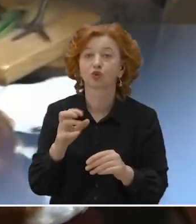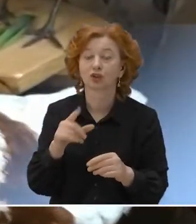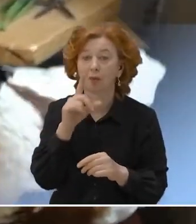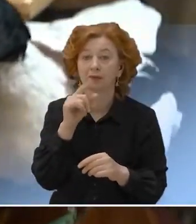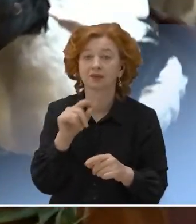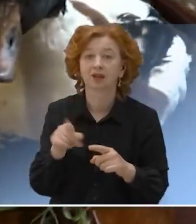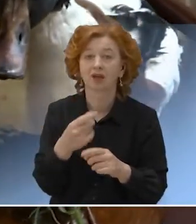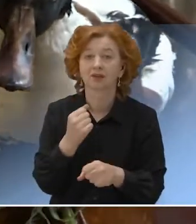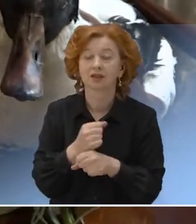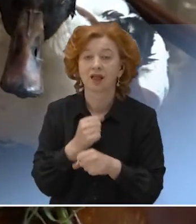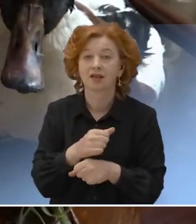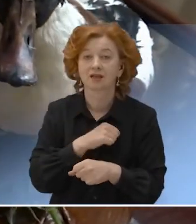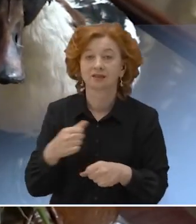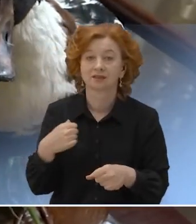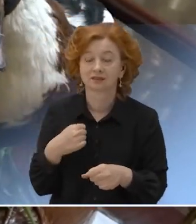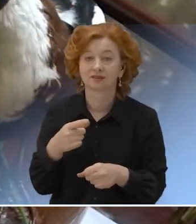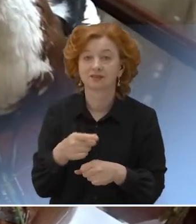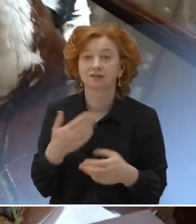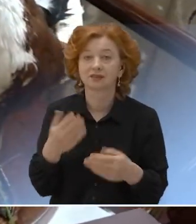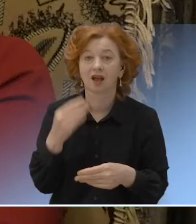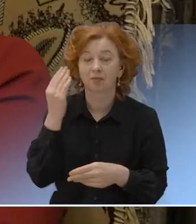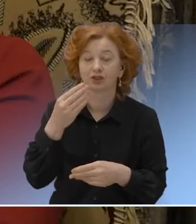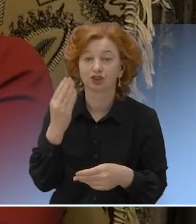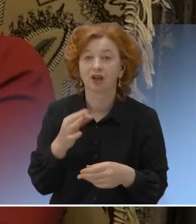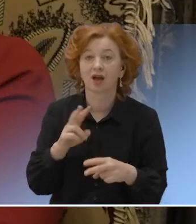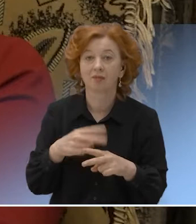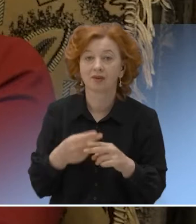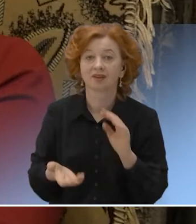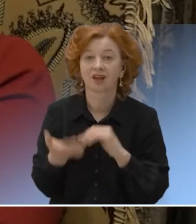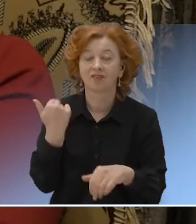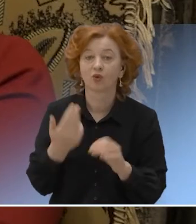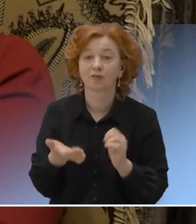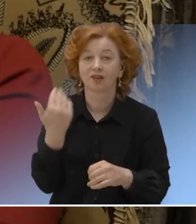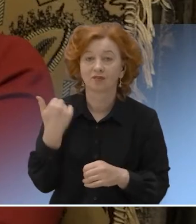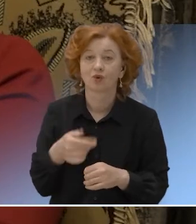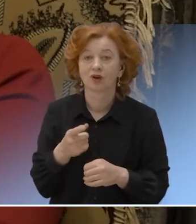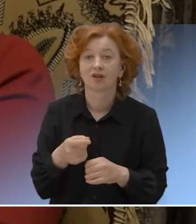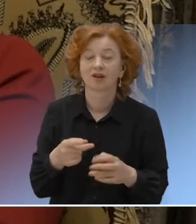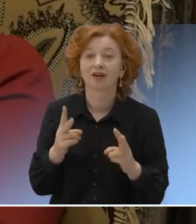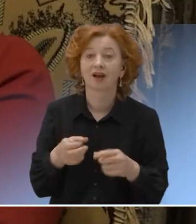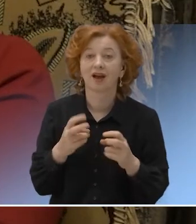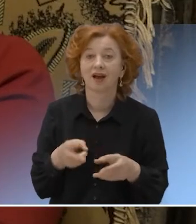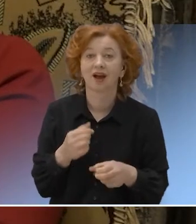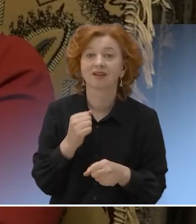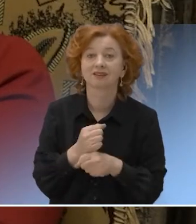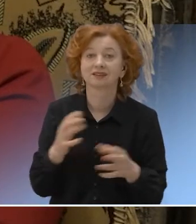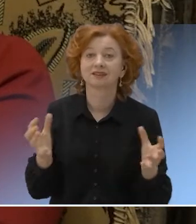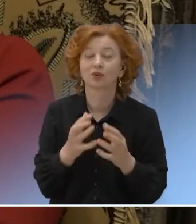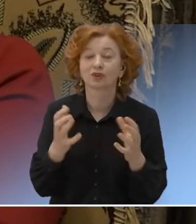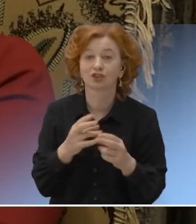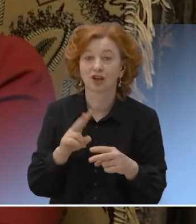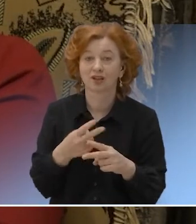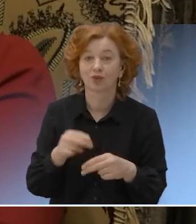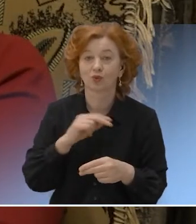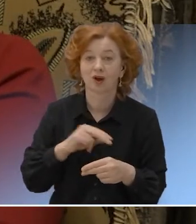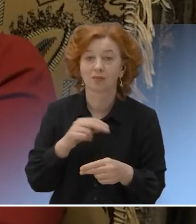чучело птиц, которые делает сам. Я мечтала об этом, давным-давно мечтала, все не знал, как же начать эту